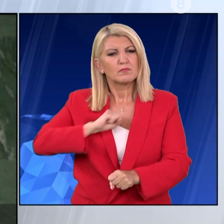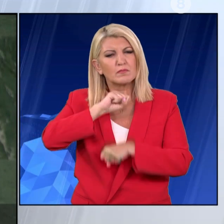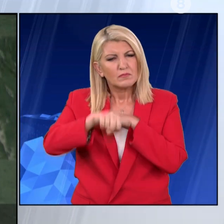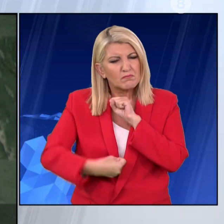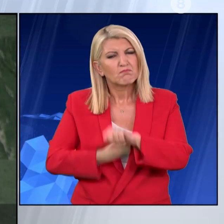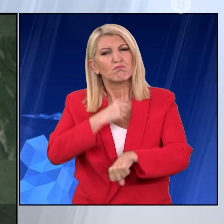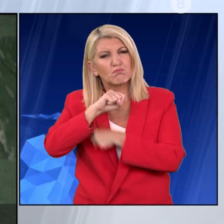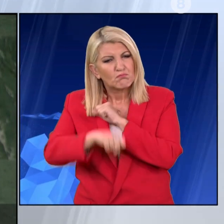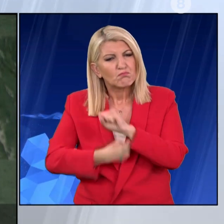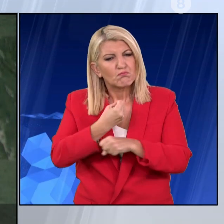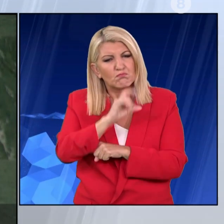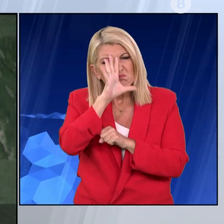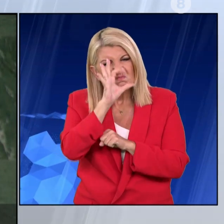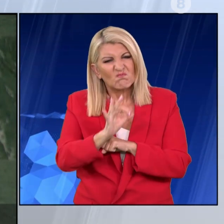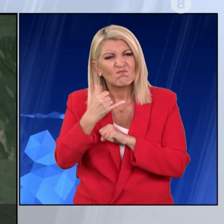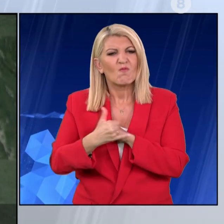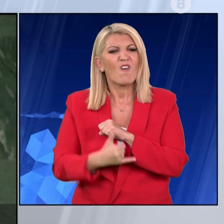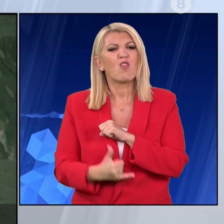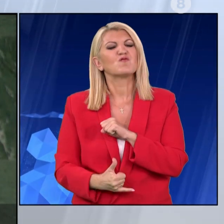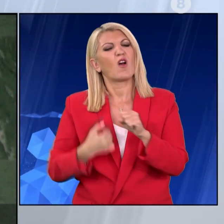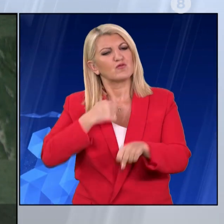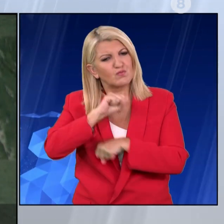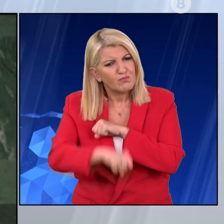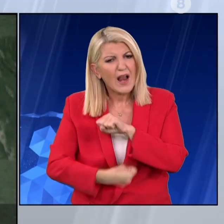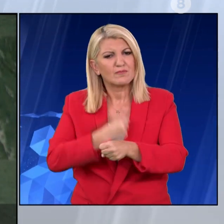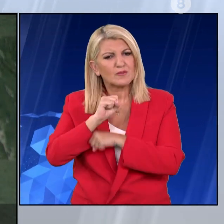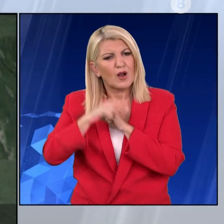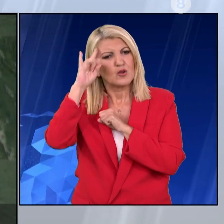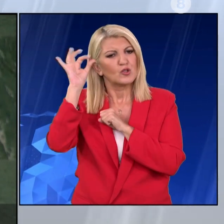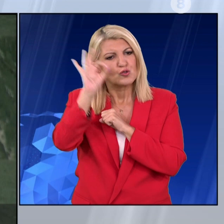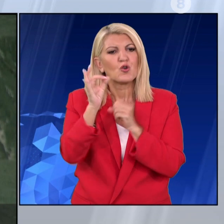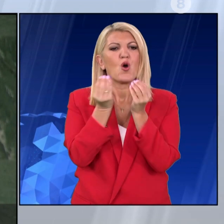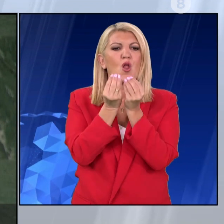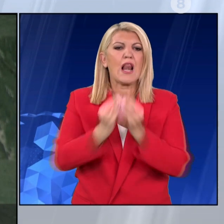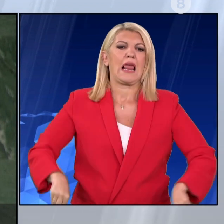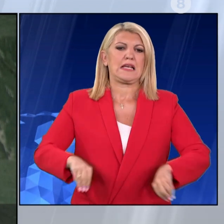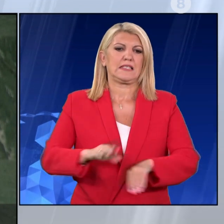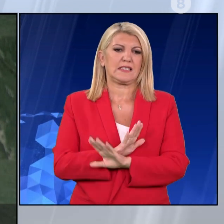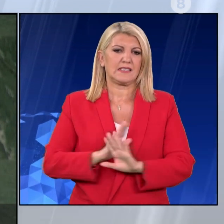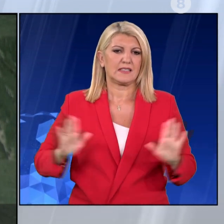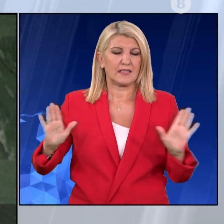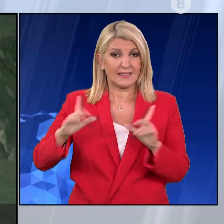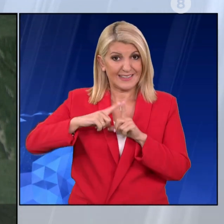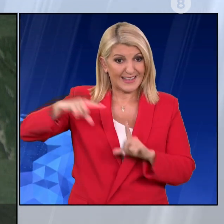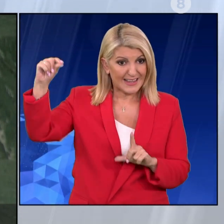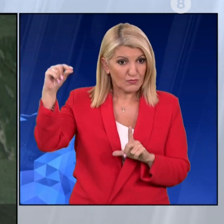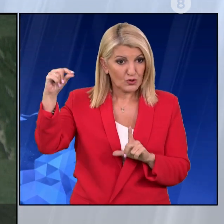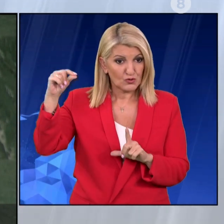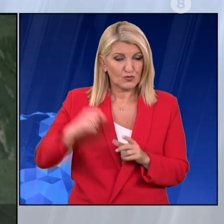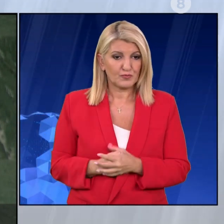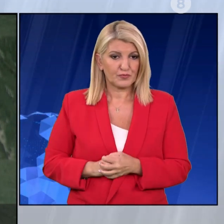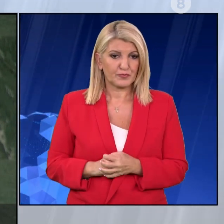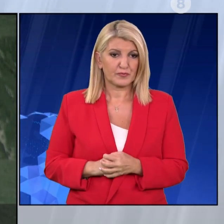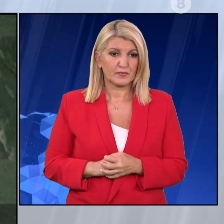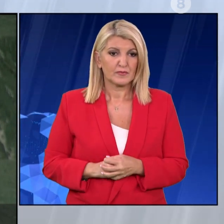adil kal ve sdb bir tzm bul i daima sami gayet